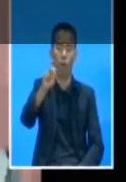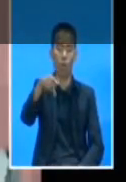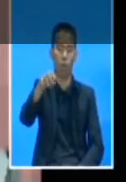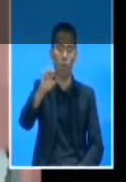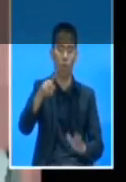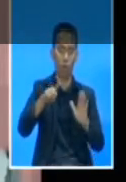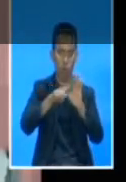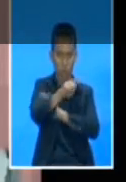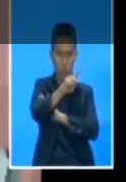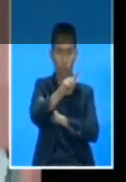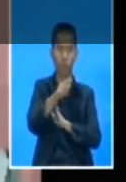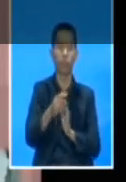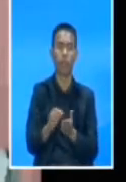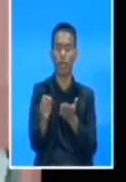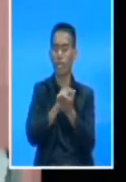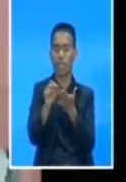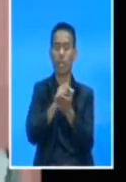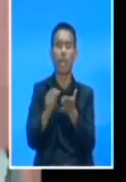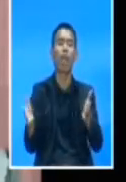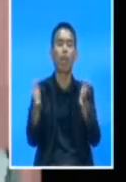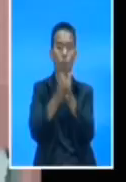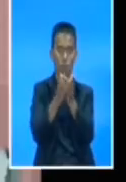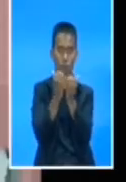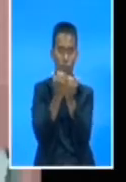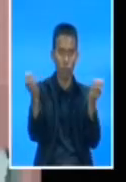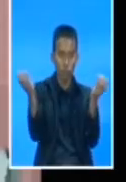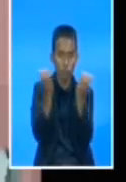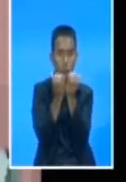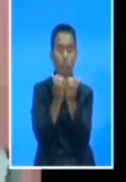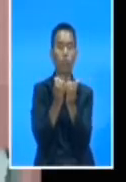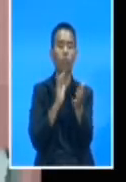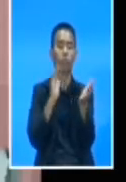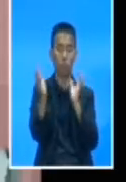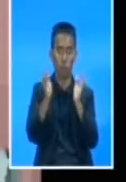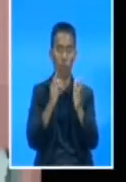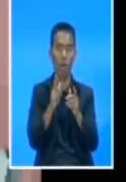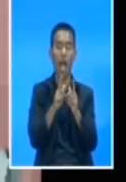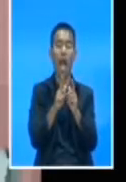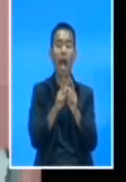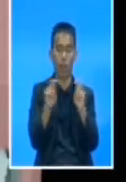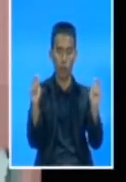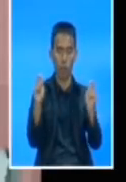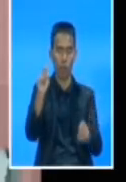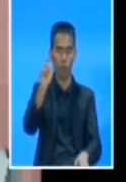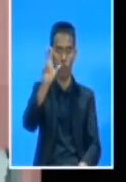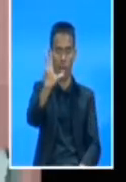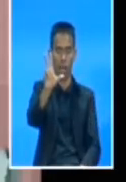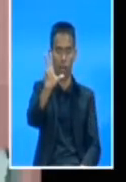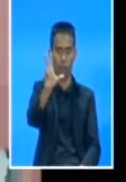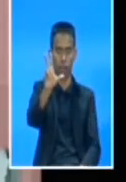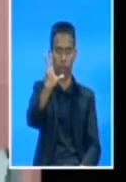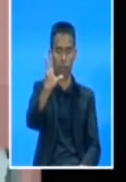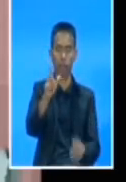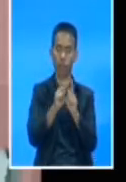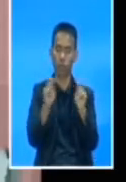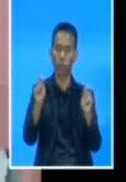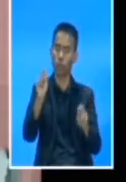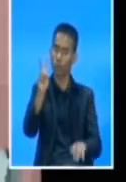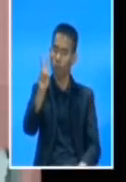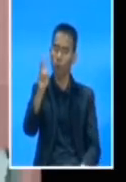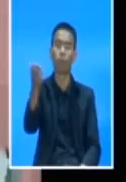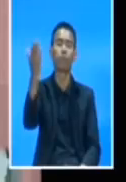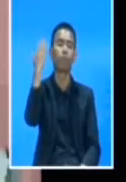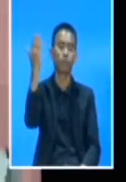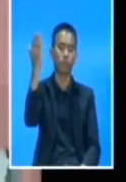เขียนไว้ในรัฐธรรมนูญเลยครับรัฐธรรมนูญในอนุ3 2หรือ3เนี่ยครับเมื่อสักครู่นะ